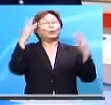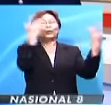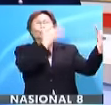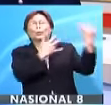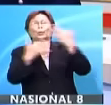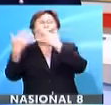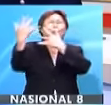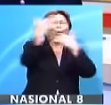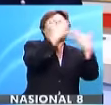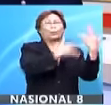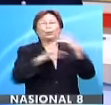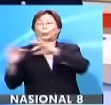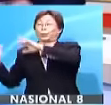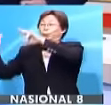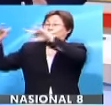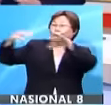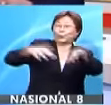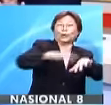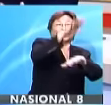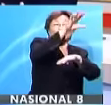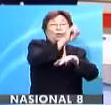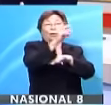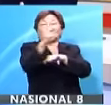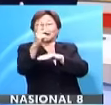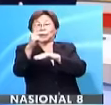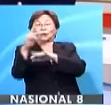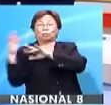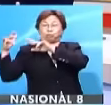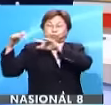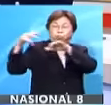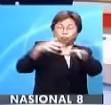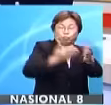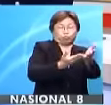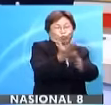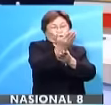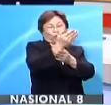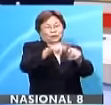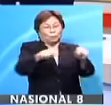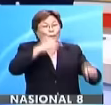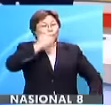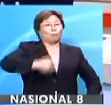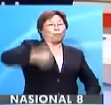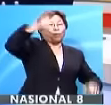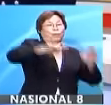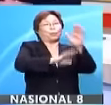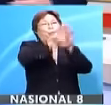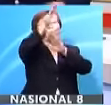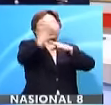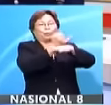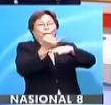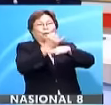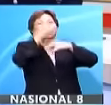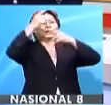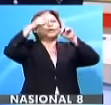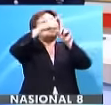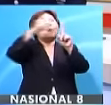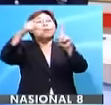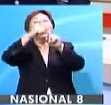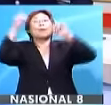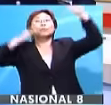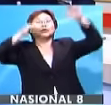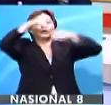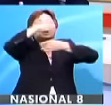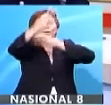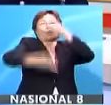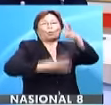ini menyasarkan kehadiran seramai 50,000 orang sekaligus menjadi platform terbaik melonjakkan industri pelancongan negara di mata